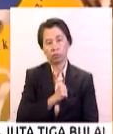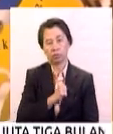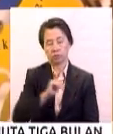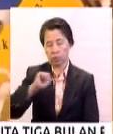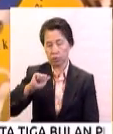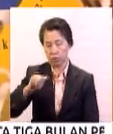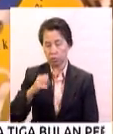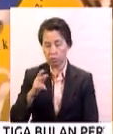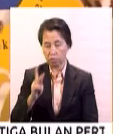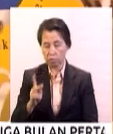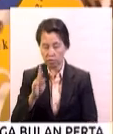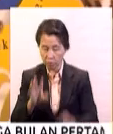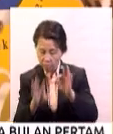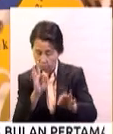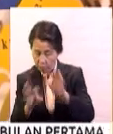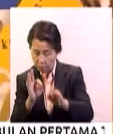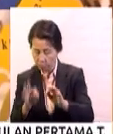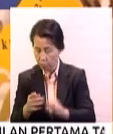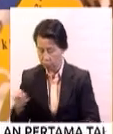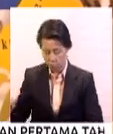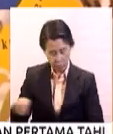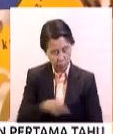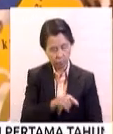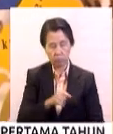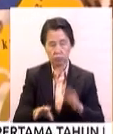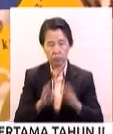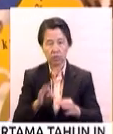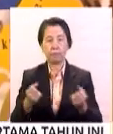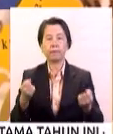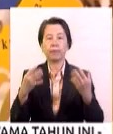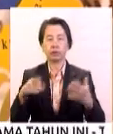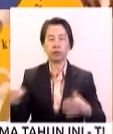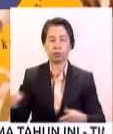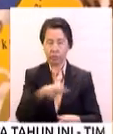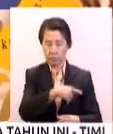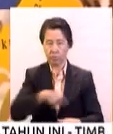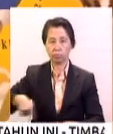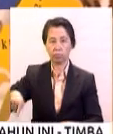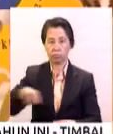jawatankuasa pemilihan tersebut adalah merupakan kebanyakannya adalah